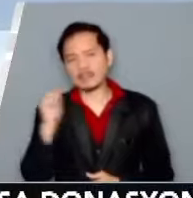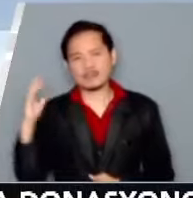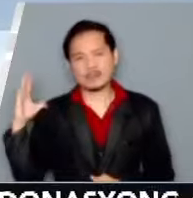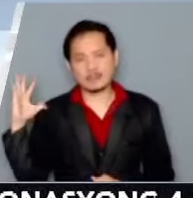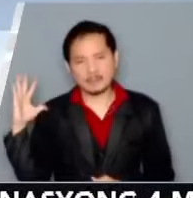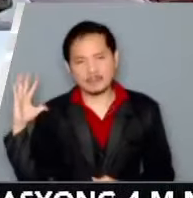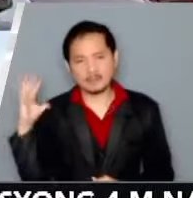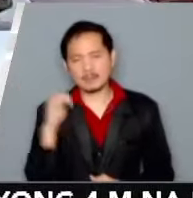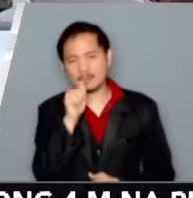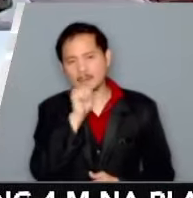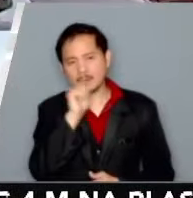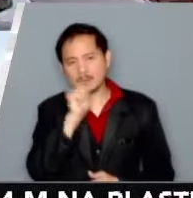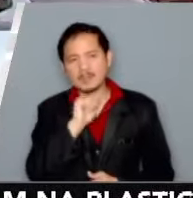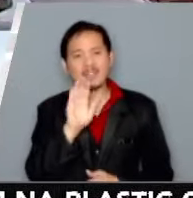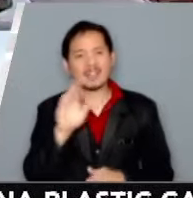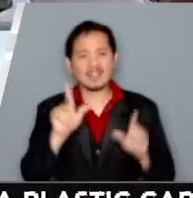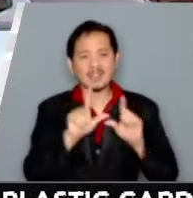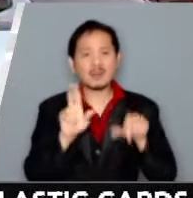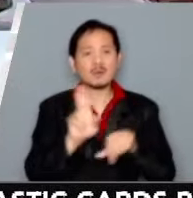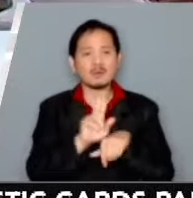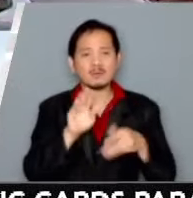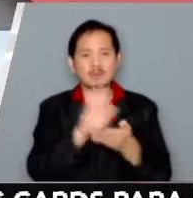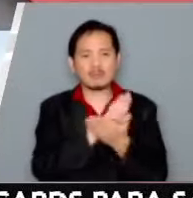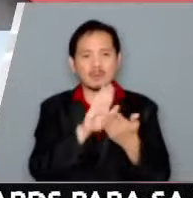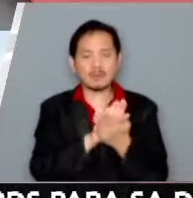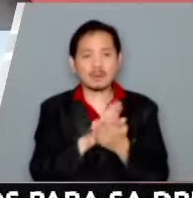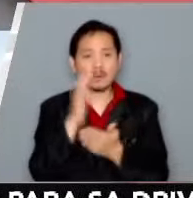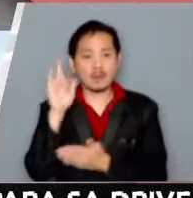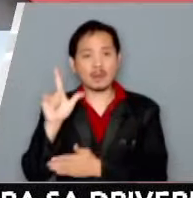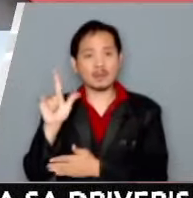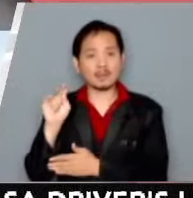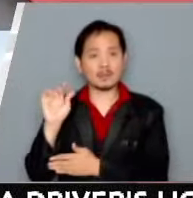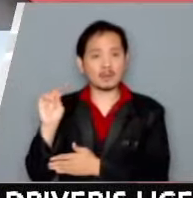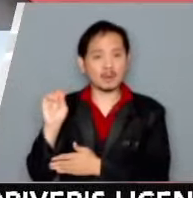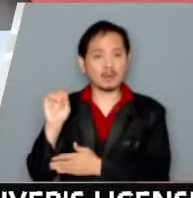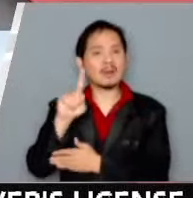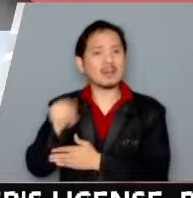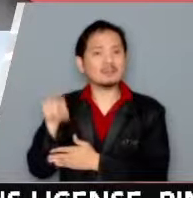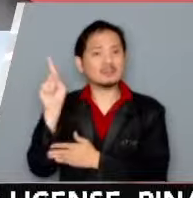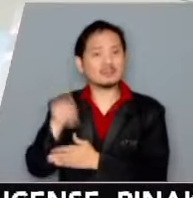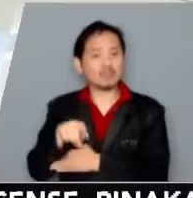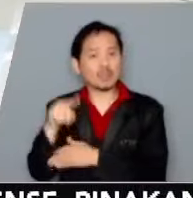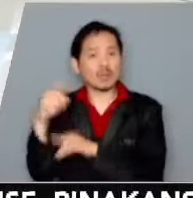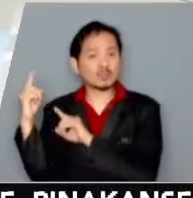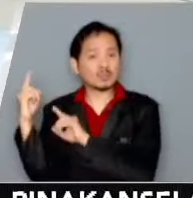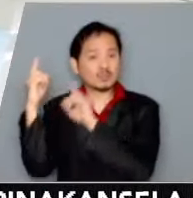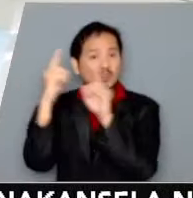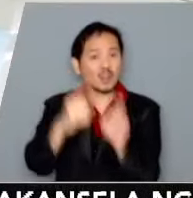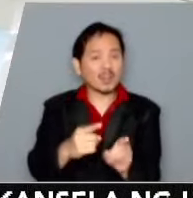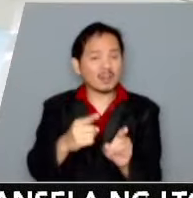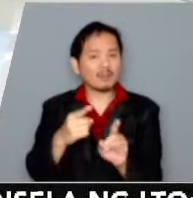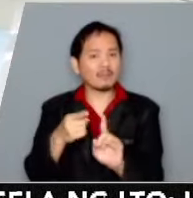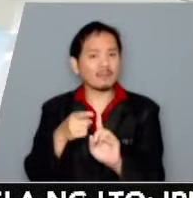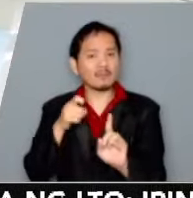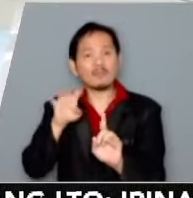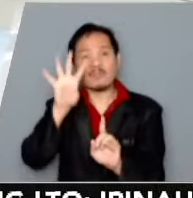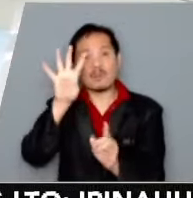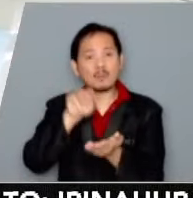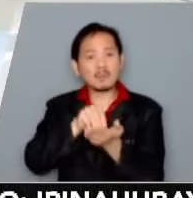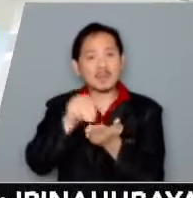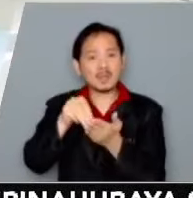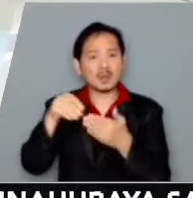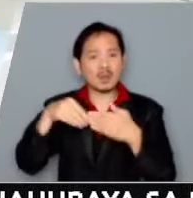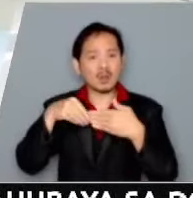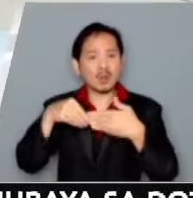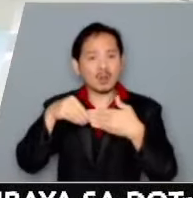ang lisensya. Pinakansela kasi ng Land Transportation Office ang pagtanggap ng donasyon na 4 million plastic cards na para sana